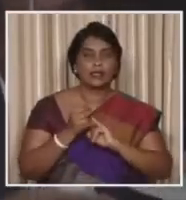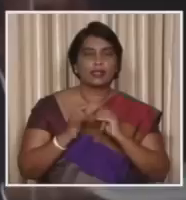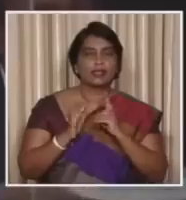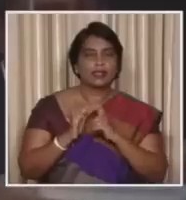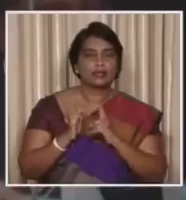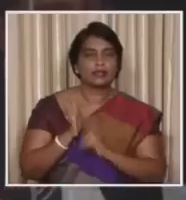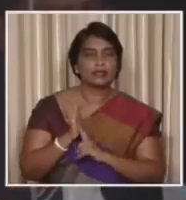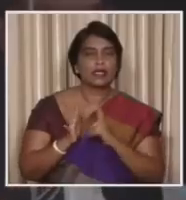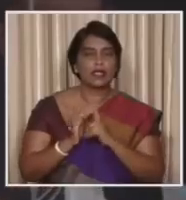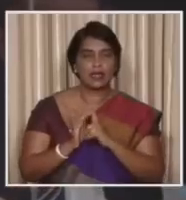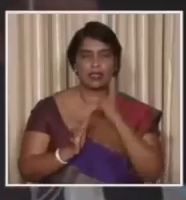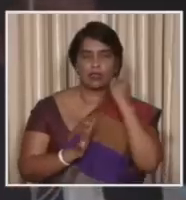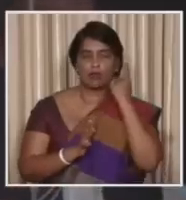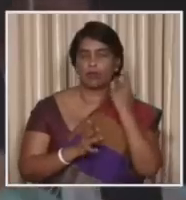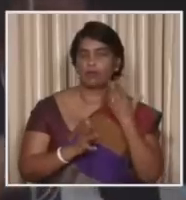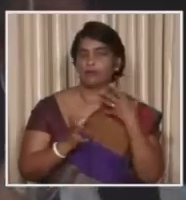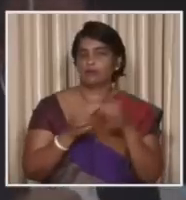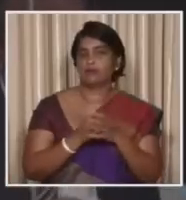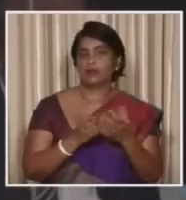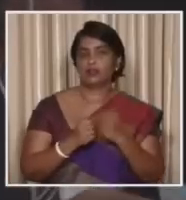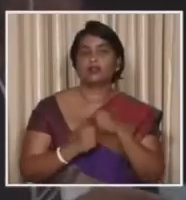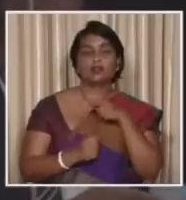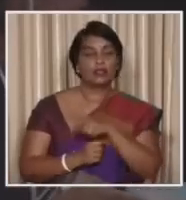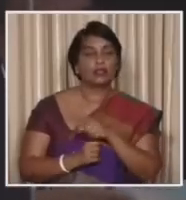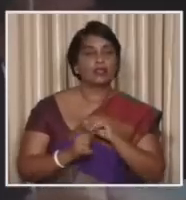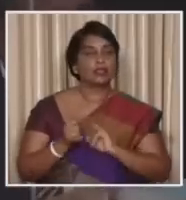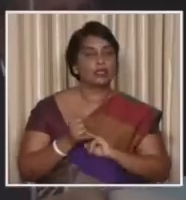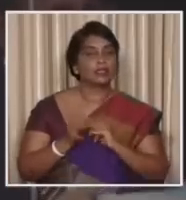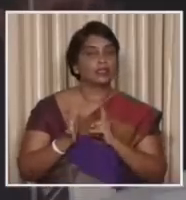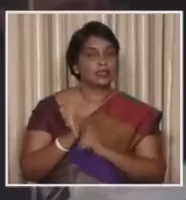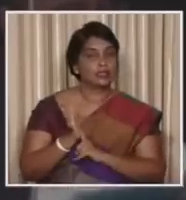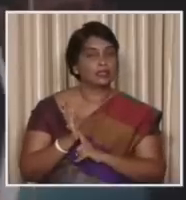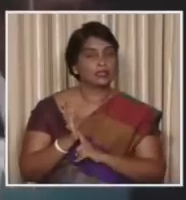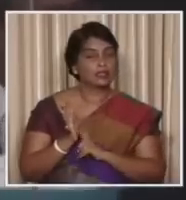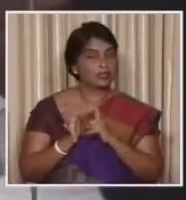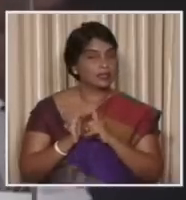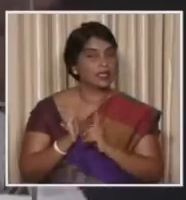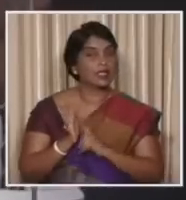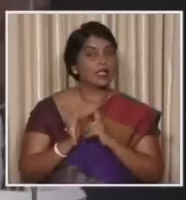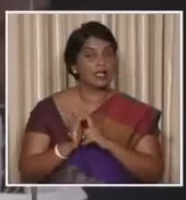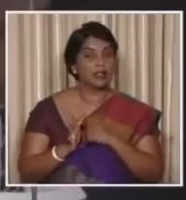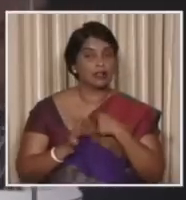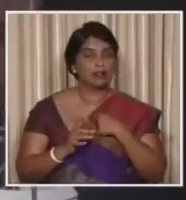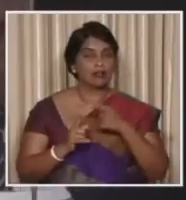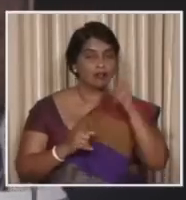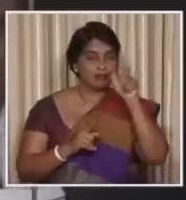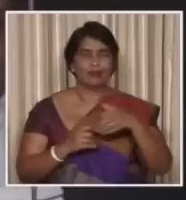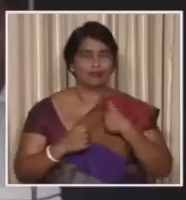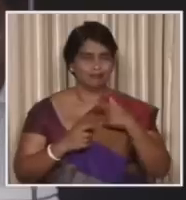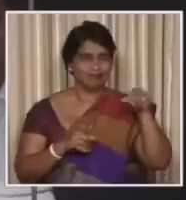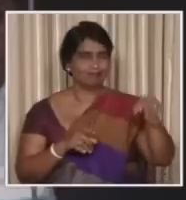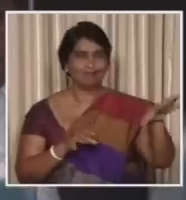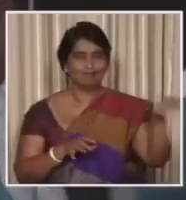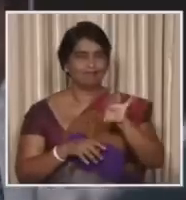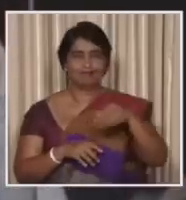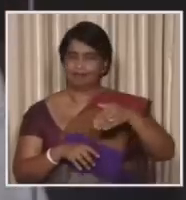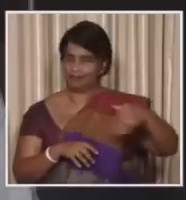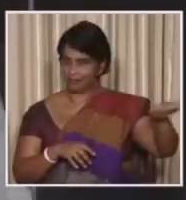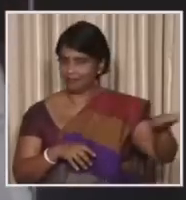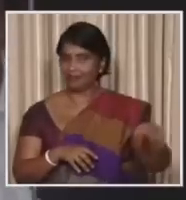බුද්ධ්‍යාංශය බාර අරන් තියෙනවා ඒතකොට සැලේ කියන්නේ මම යුද්ධ කරන කාලේ බුද්ධ්‍යාංශයෙන් මම පැත්තක තියලා තිබුණ